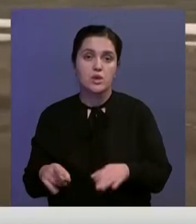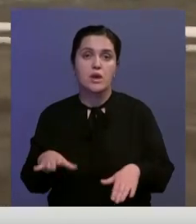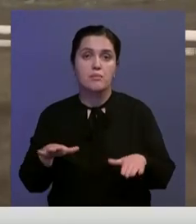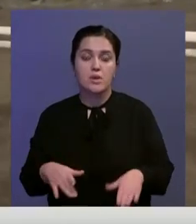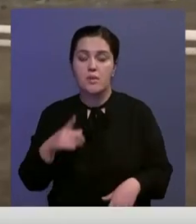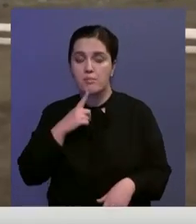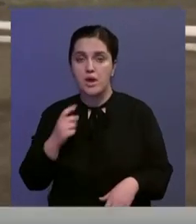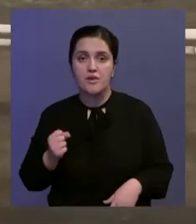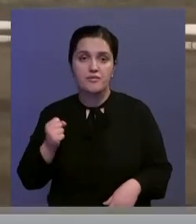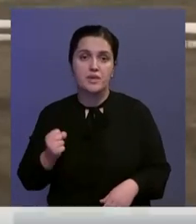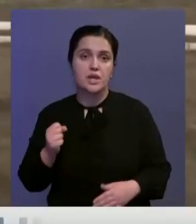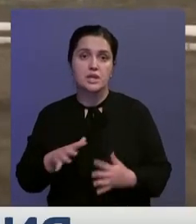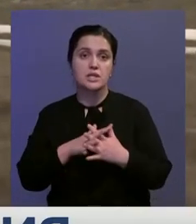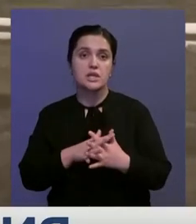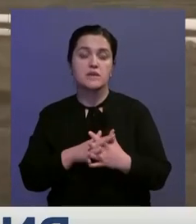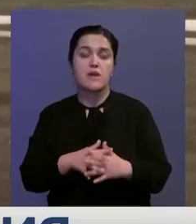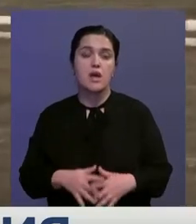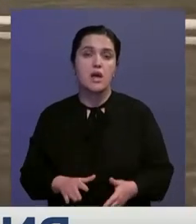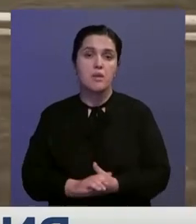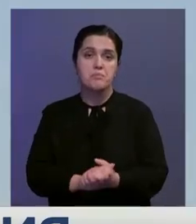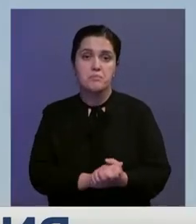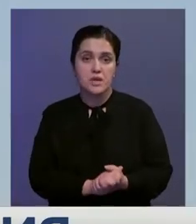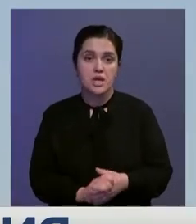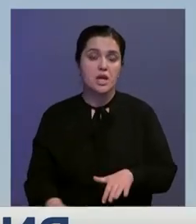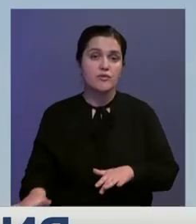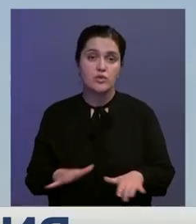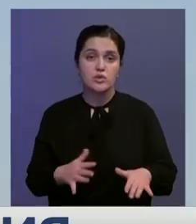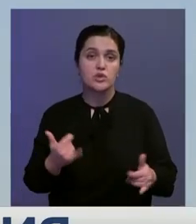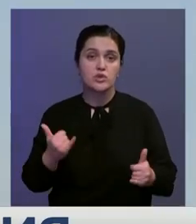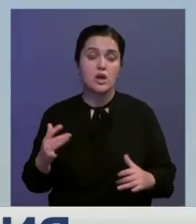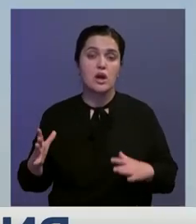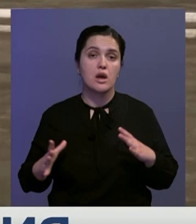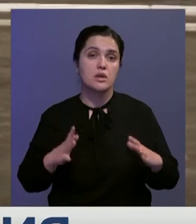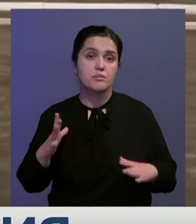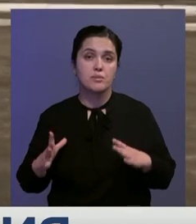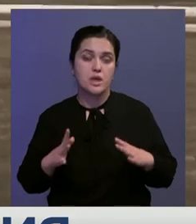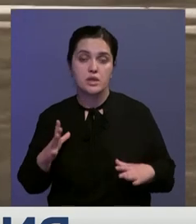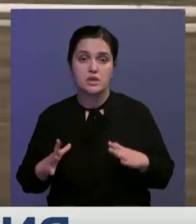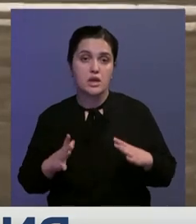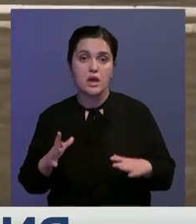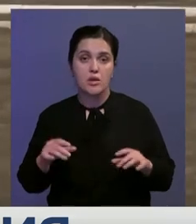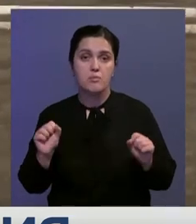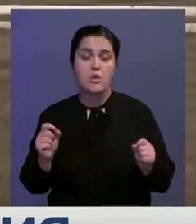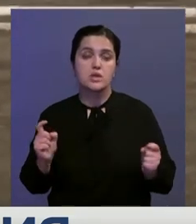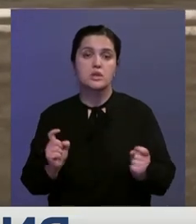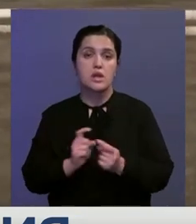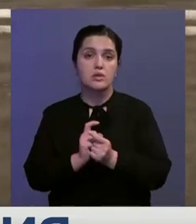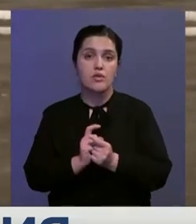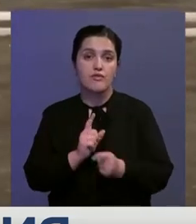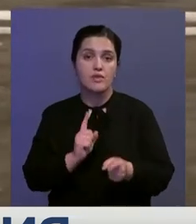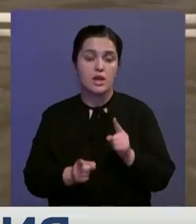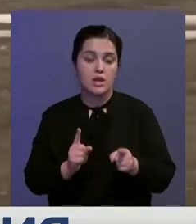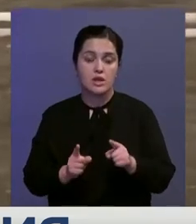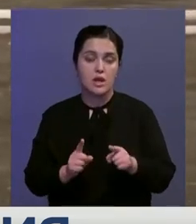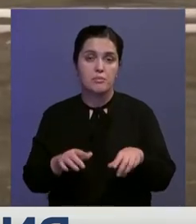боевых действий. Миротворцы в настоящий момент отрабатывают действия, с которыми могут столкнуться в реальной